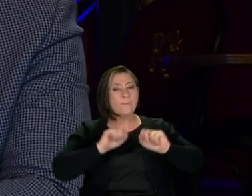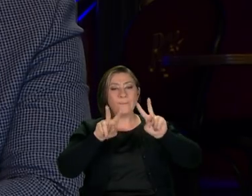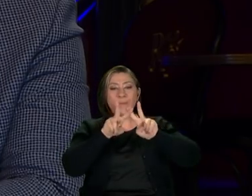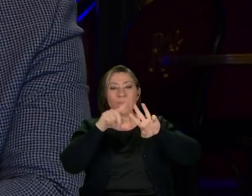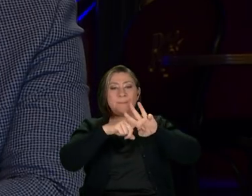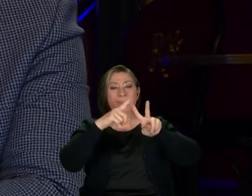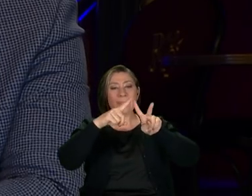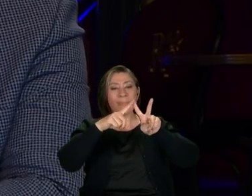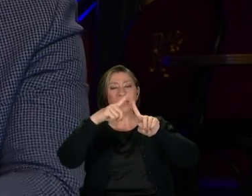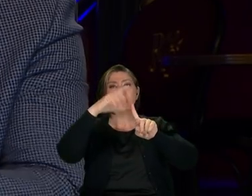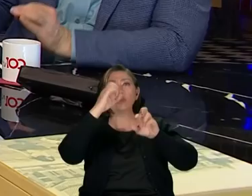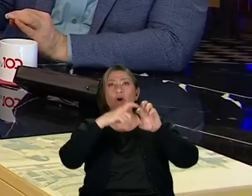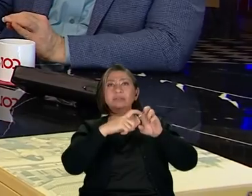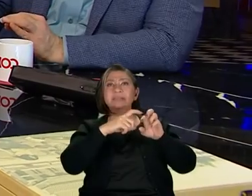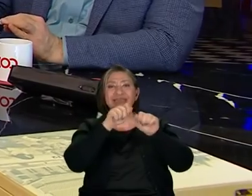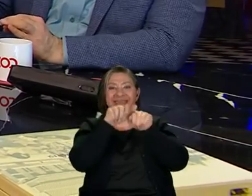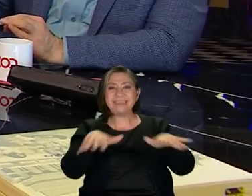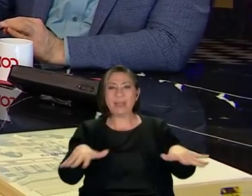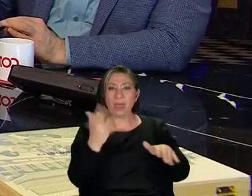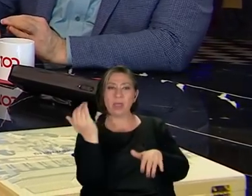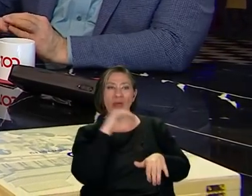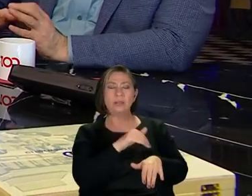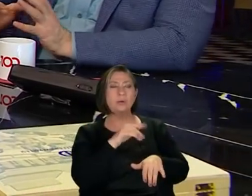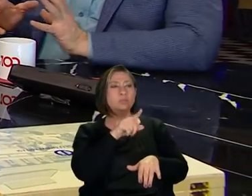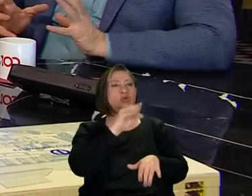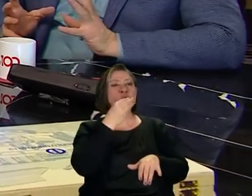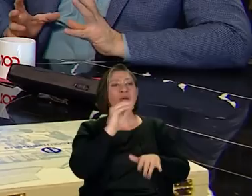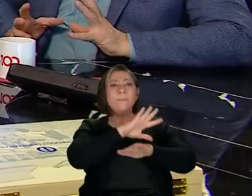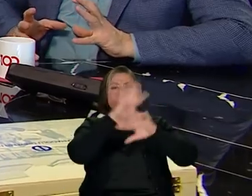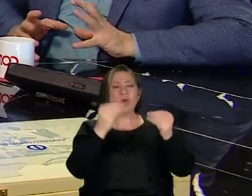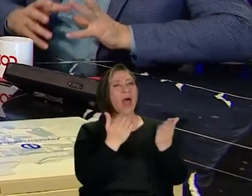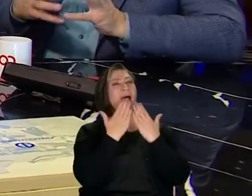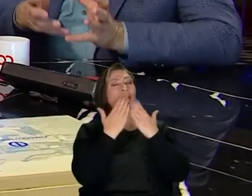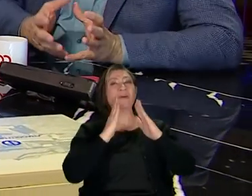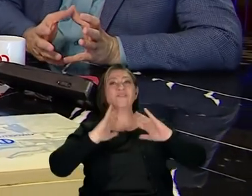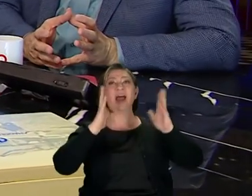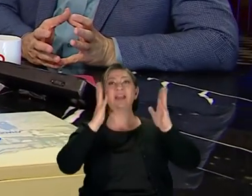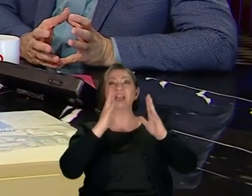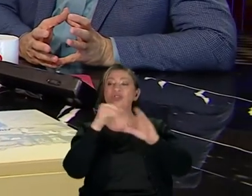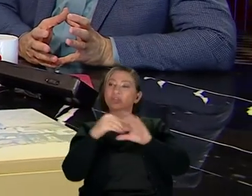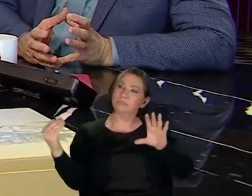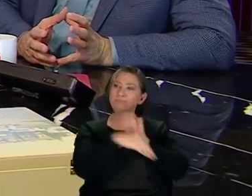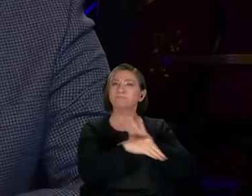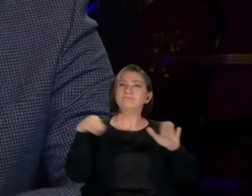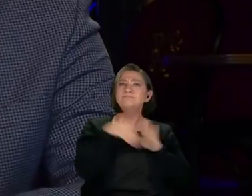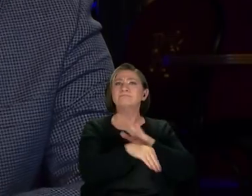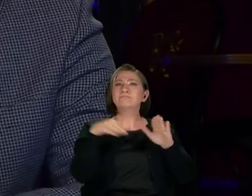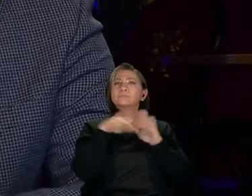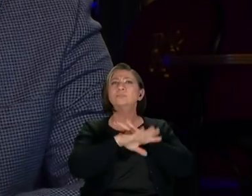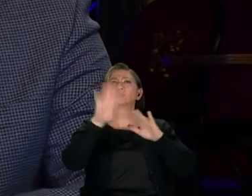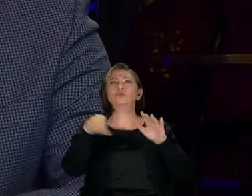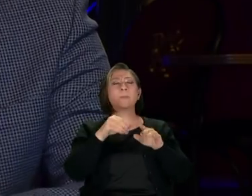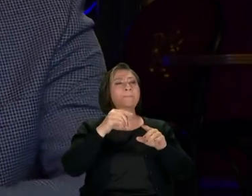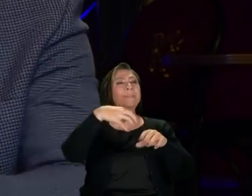getirdik. Mentorluk sistemi. Evet. Mentorluk sisteminde bu çocukları bütün akademik faaliyetlerin içerisine sokmaya başladık. Bütün